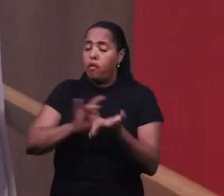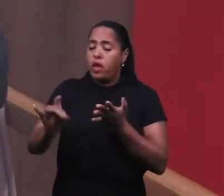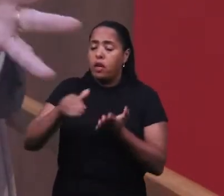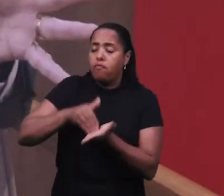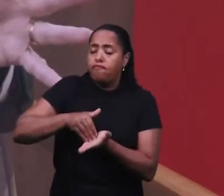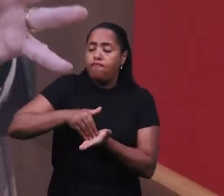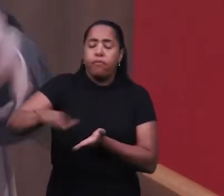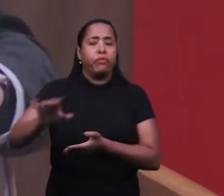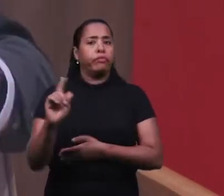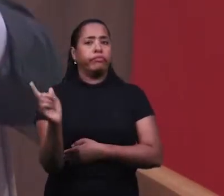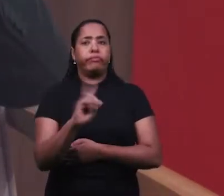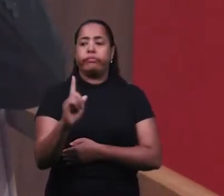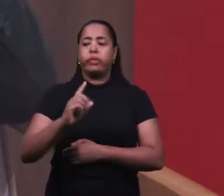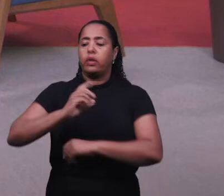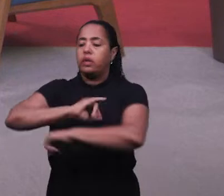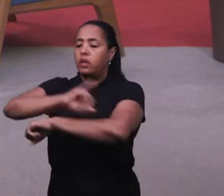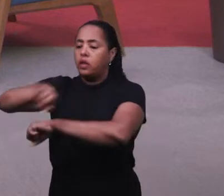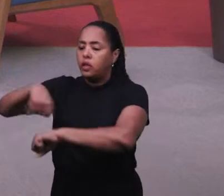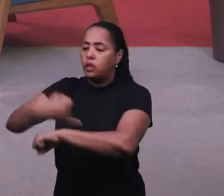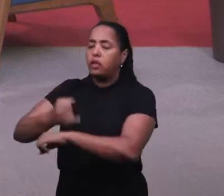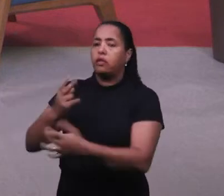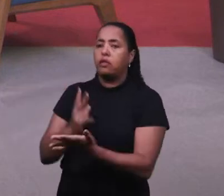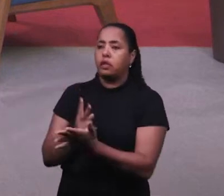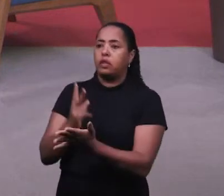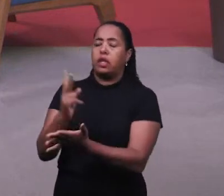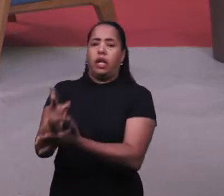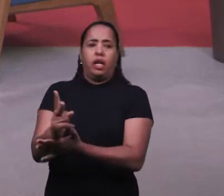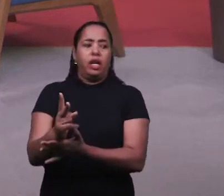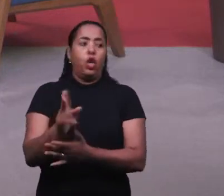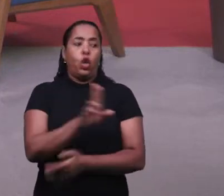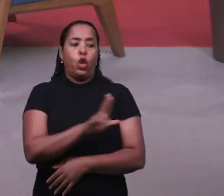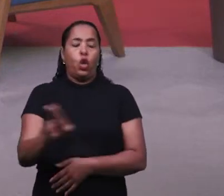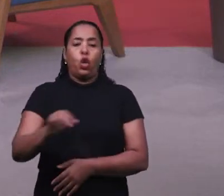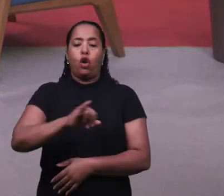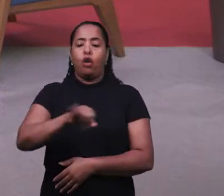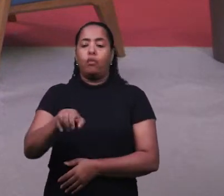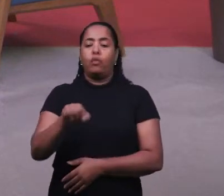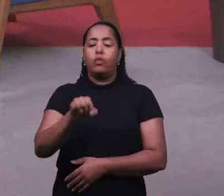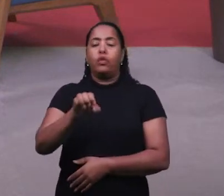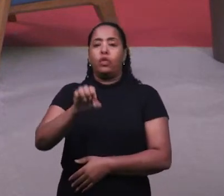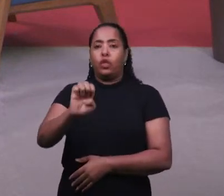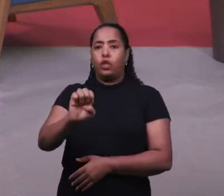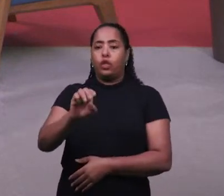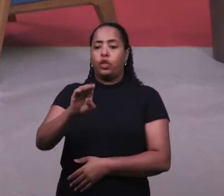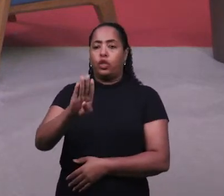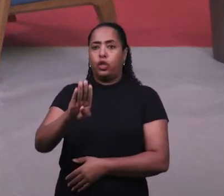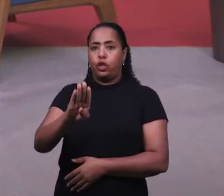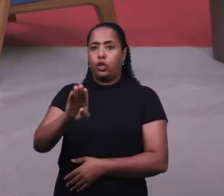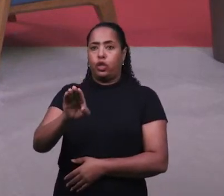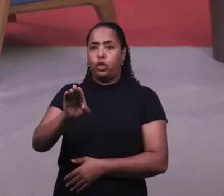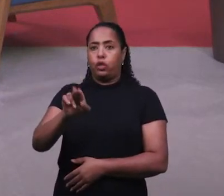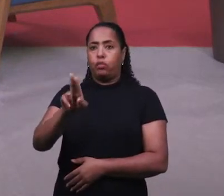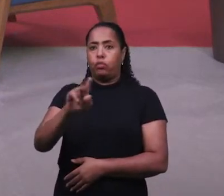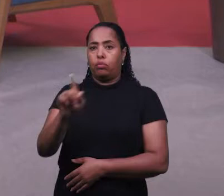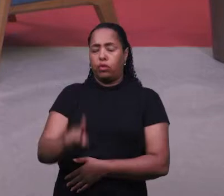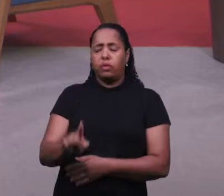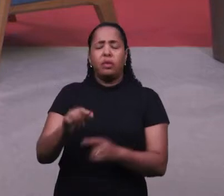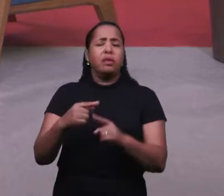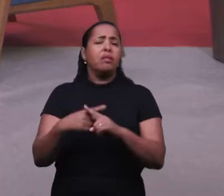peuple ennemi était là et n'a pas été expulsé. Donc Jérusalem a continué. Elle était appelée Jébus. Oui,